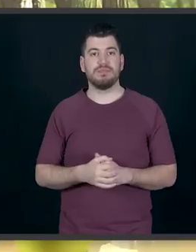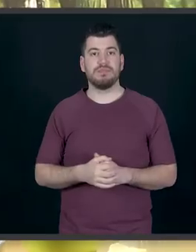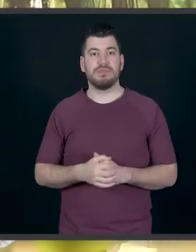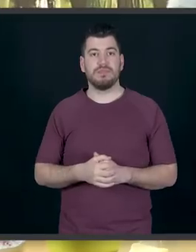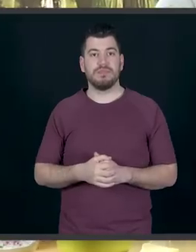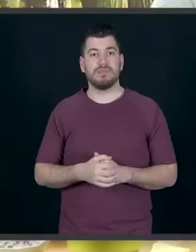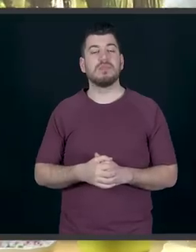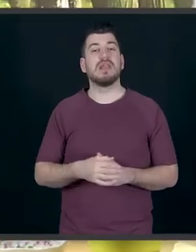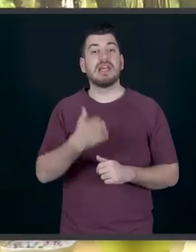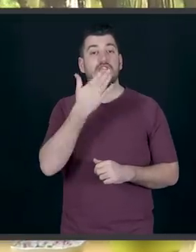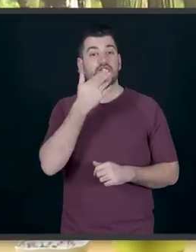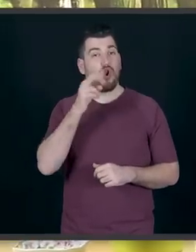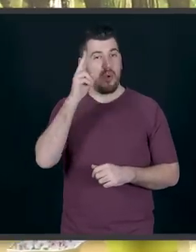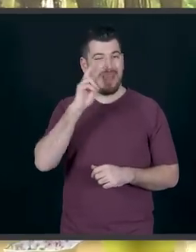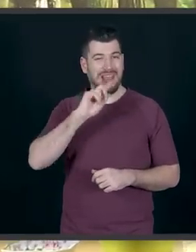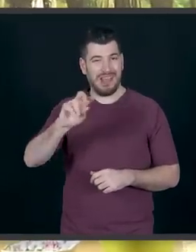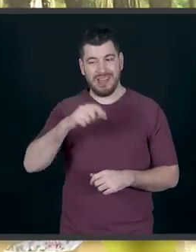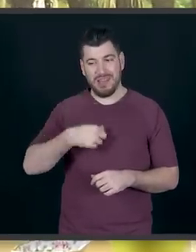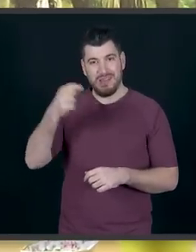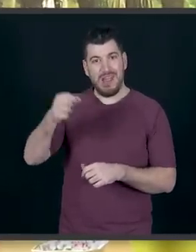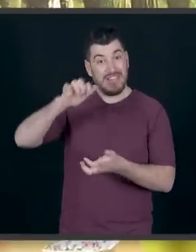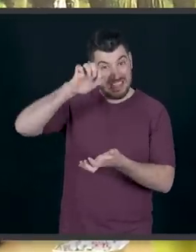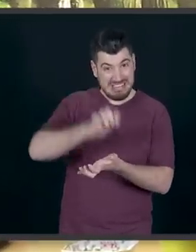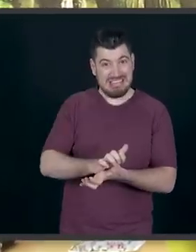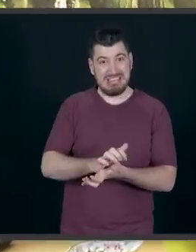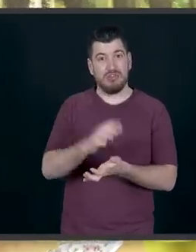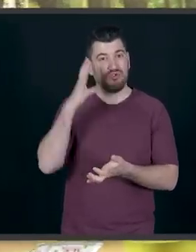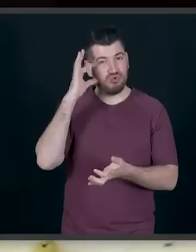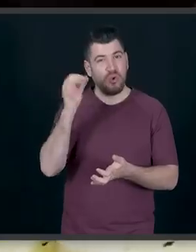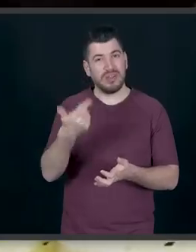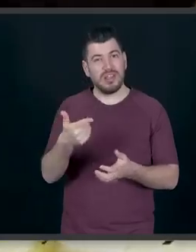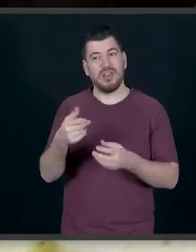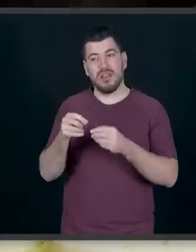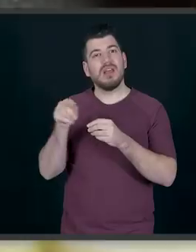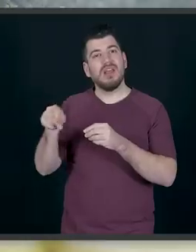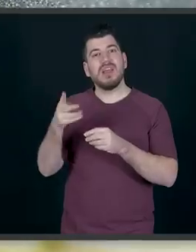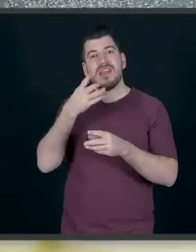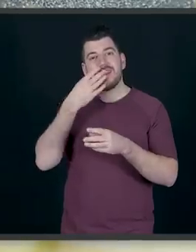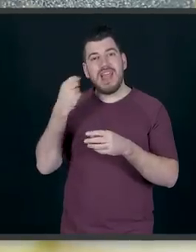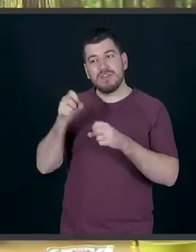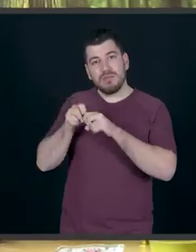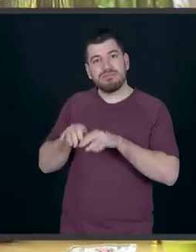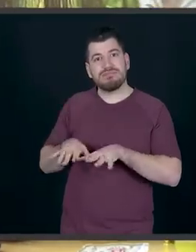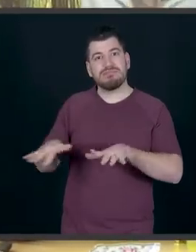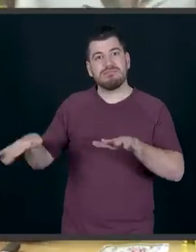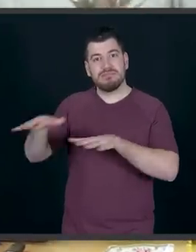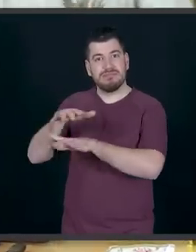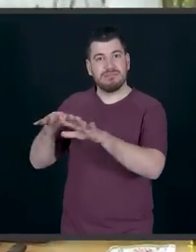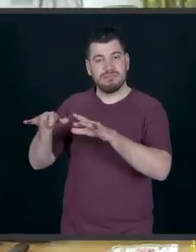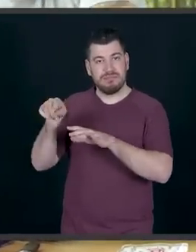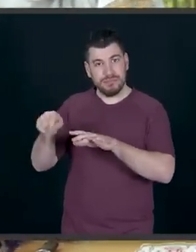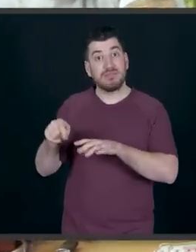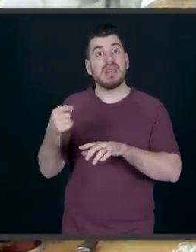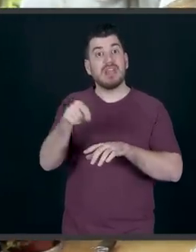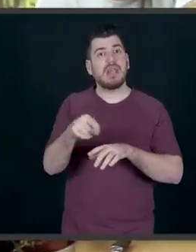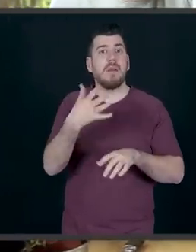Θα πάρω και θα ρίξω μία σκελίδα σκόρδο που απλά την έχω χτυπήσει για να πάρουν μέσα γεύση τα κρουτών. Και σε περίπτωση